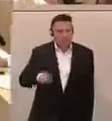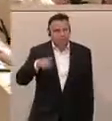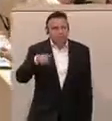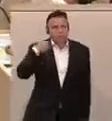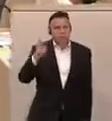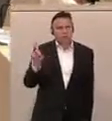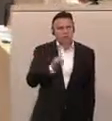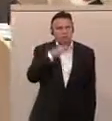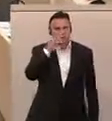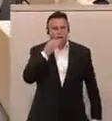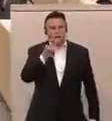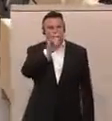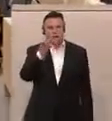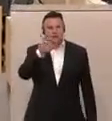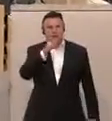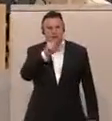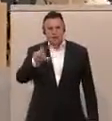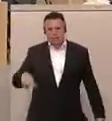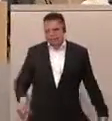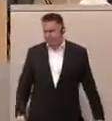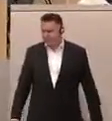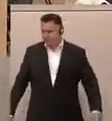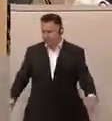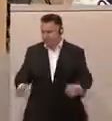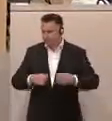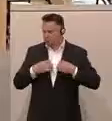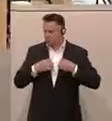Clubchef von jetzt, Wolfgang Zingel, ist der Nächste.